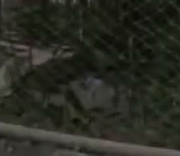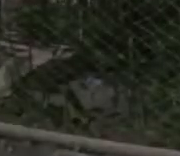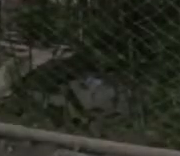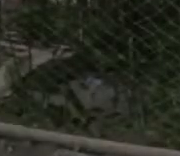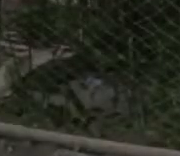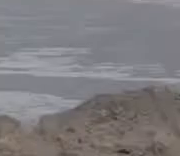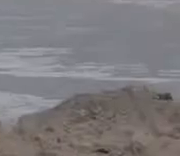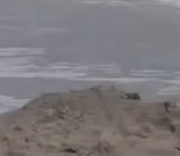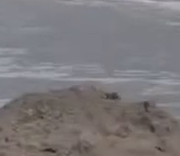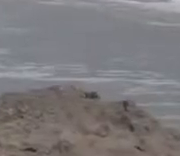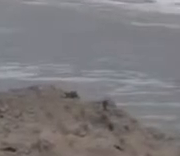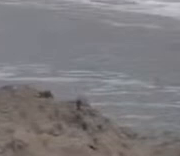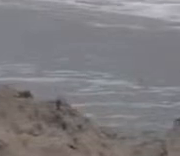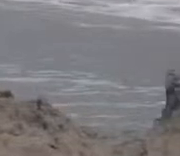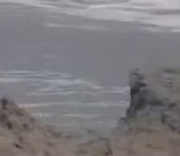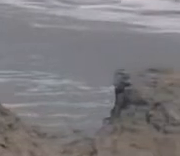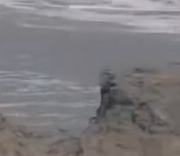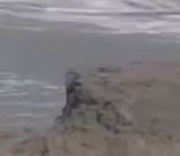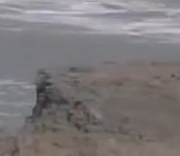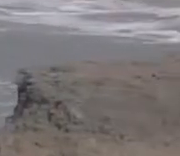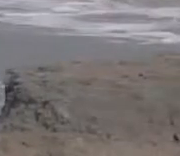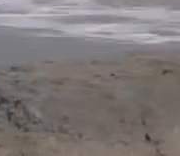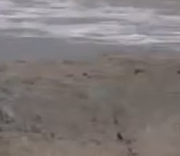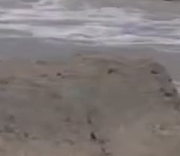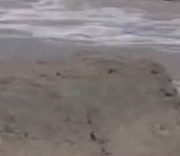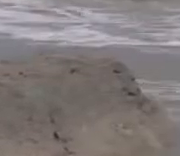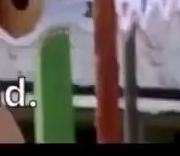now know how to fight back.